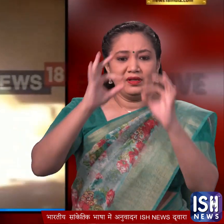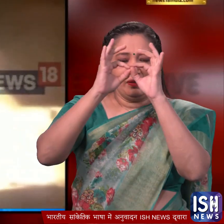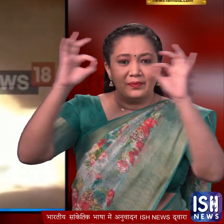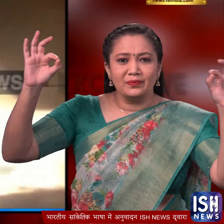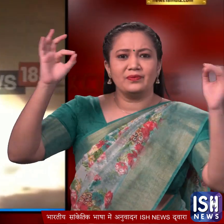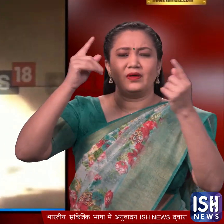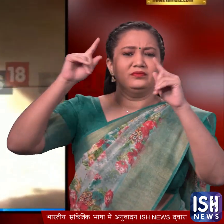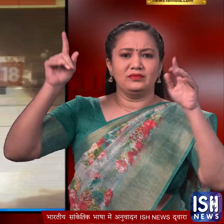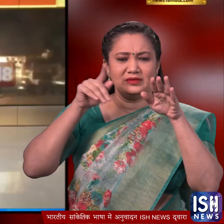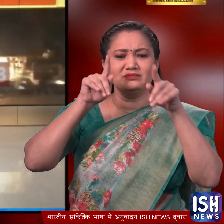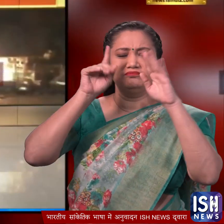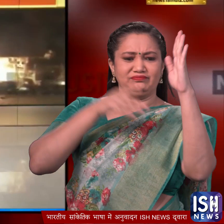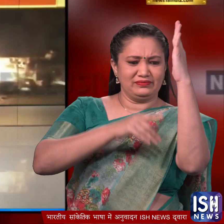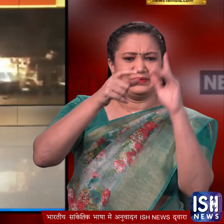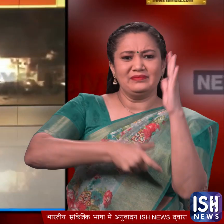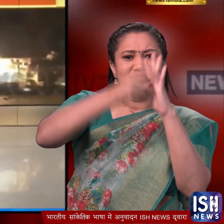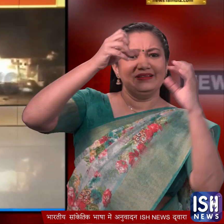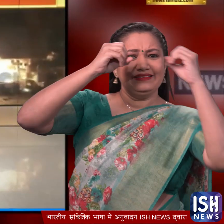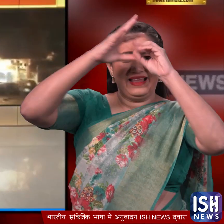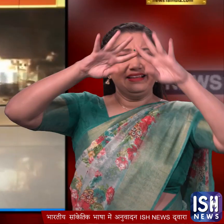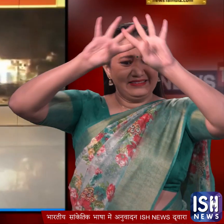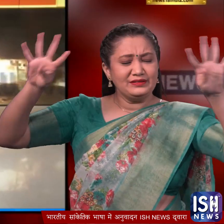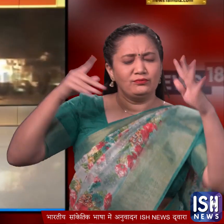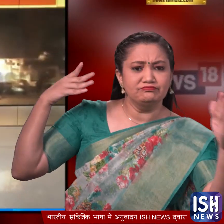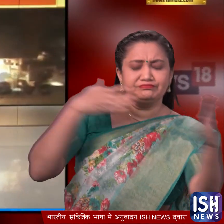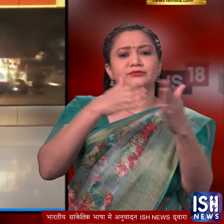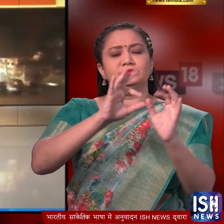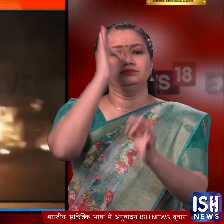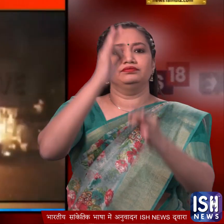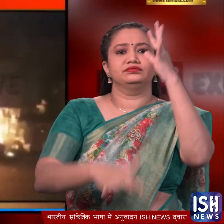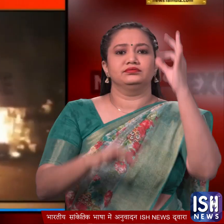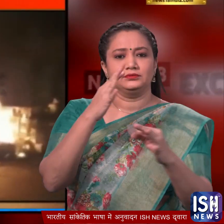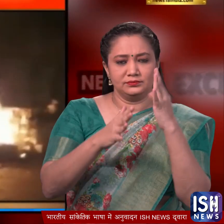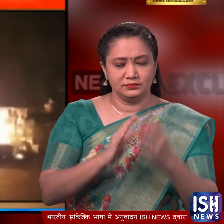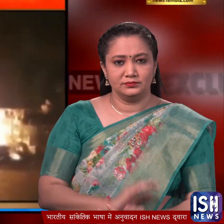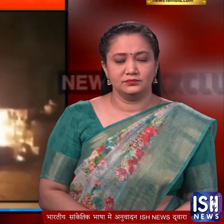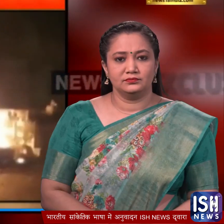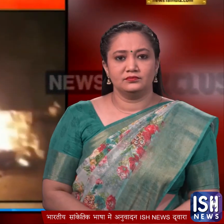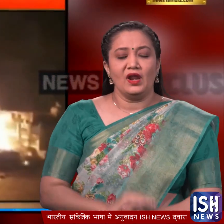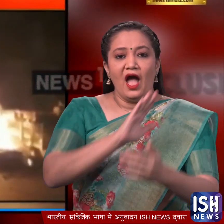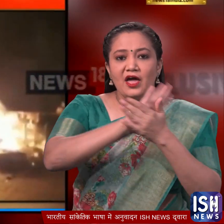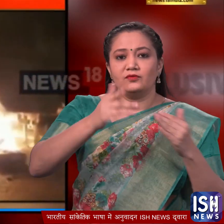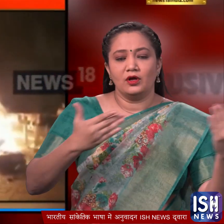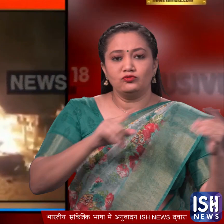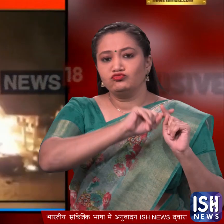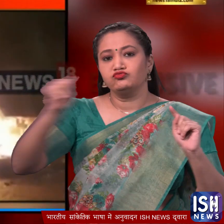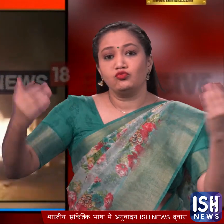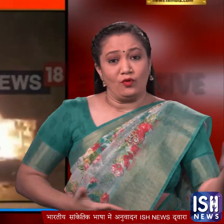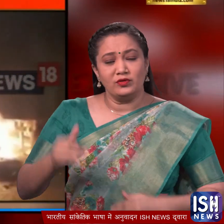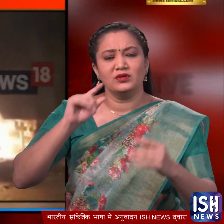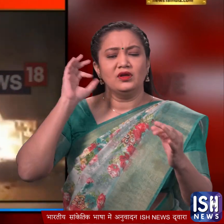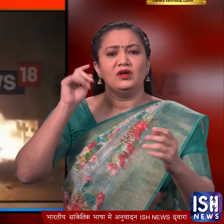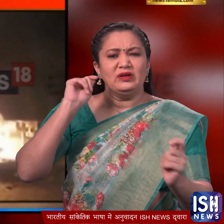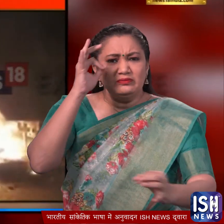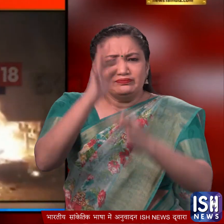कि बिजली की तारों से टकराने के बाद ट्रक में आग भड़क गई और देखते ही देखते हरिद्वार से कोलकाता की ओर जा